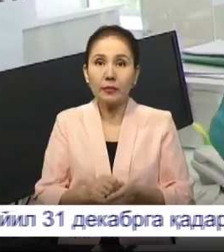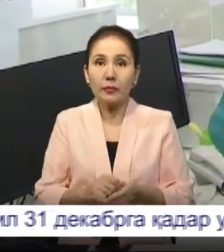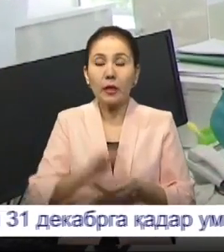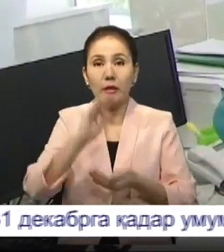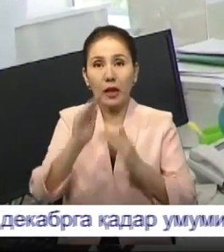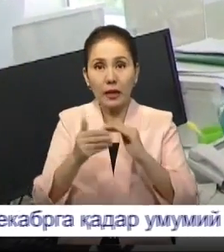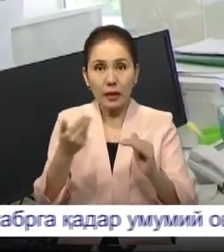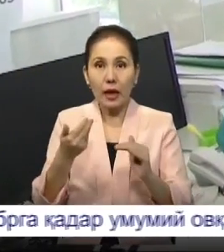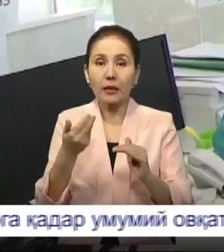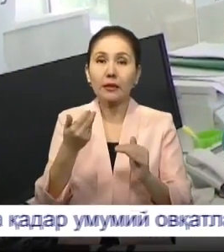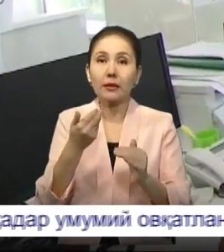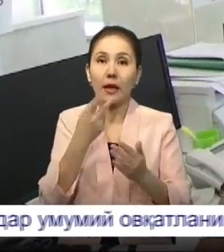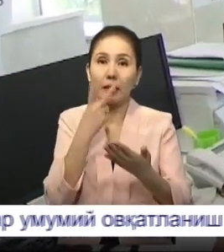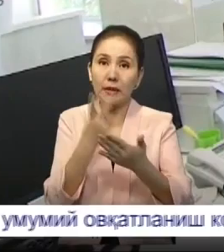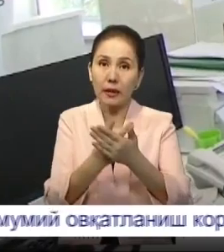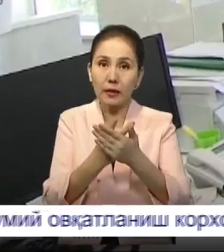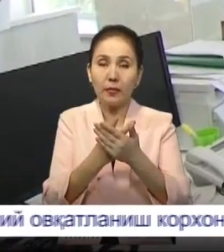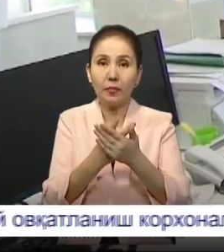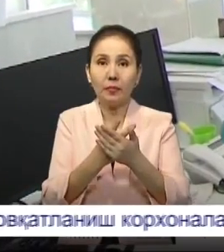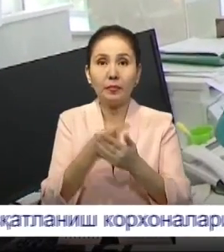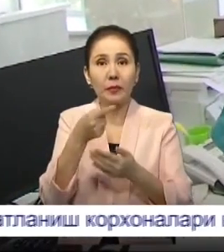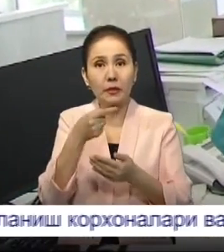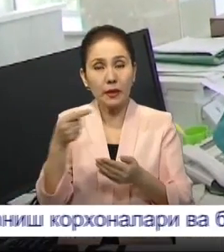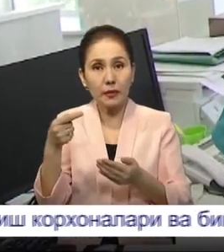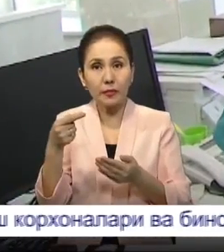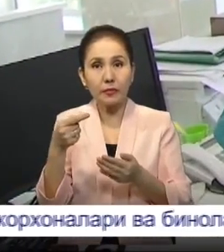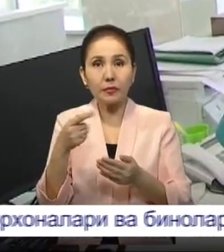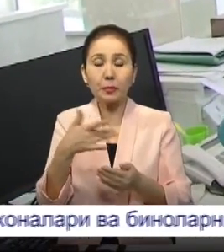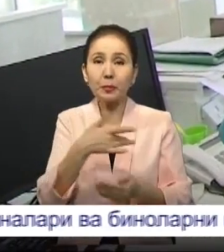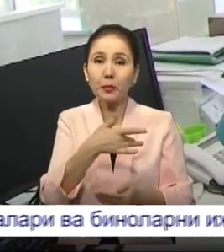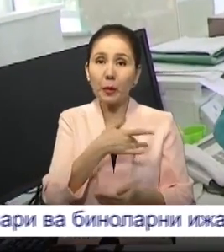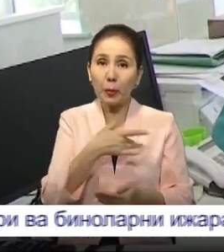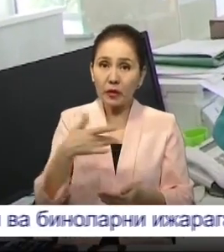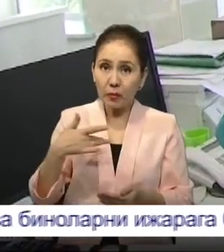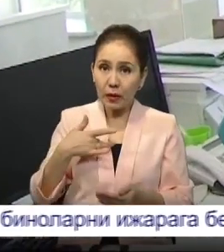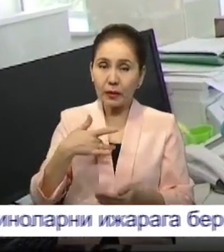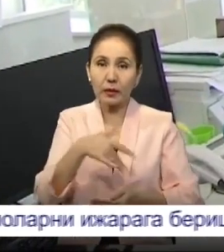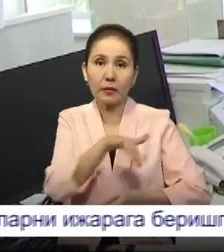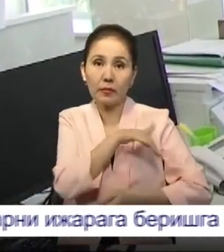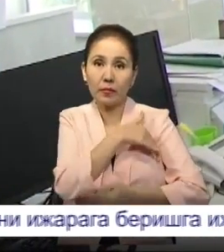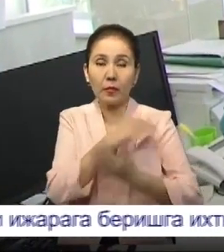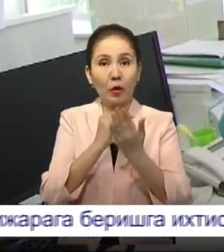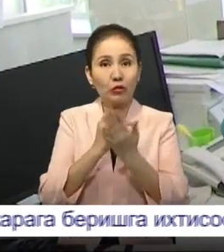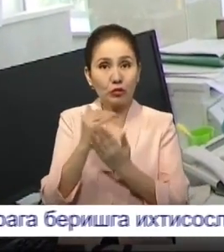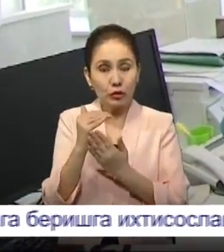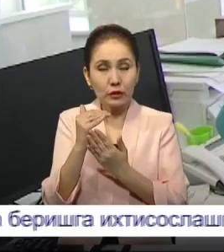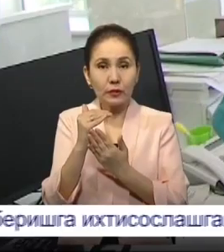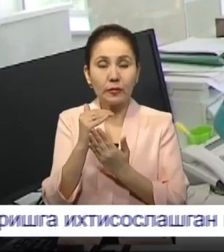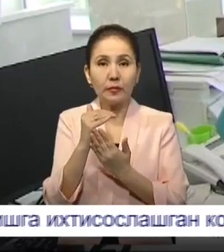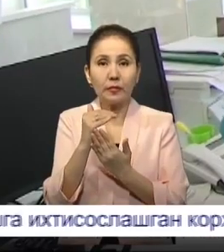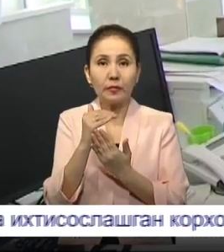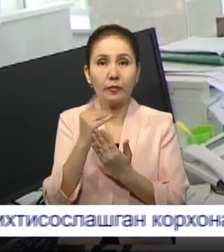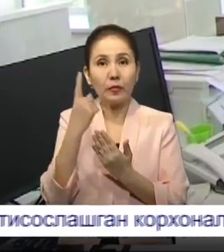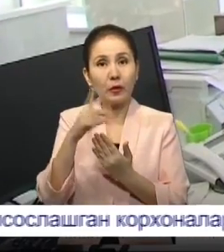Chaqiruvlarni aksariyat chaqiruvlar o'sha pnevmoniya, tana harorati oshishiga degan, lekin